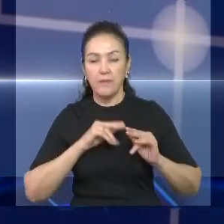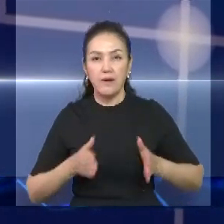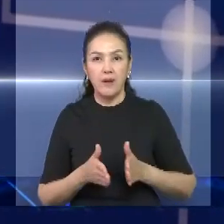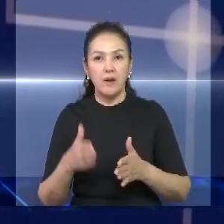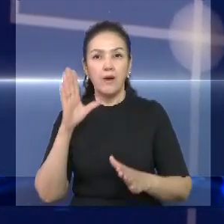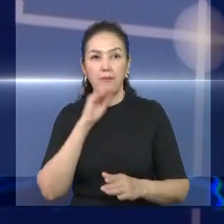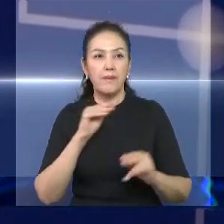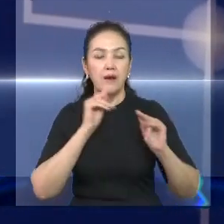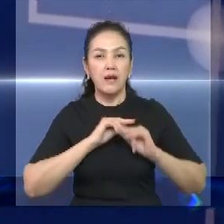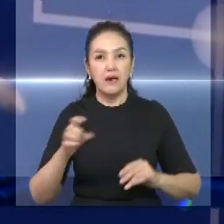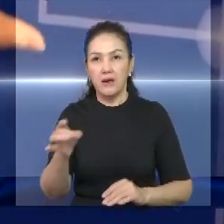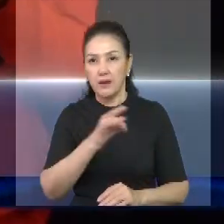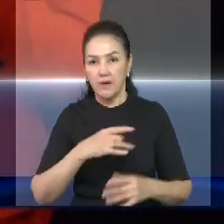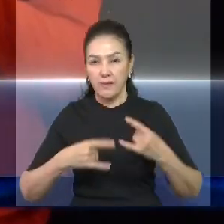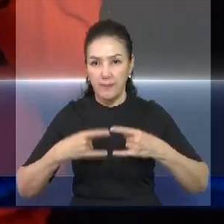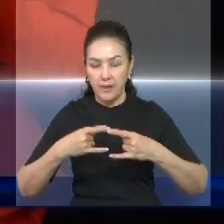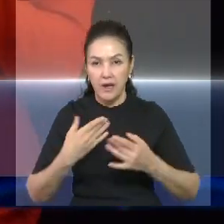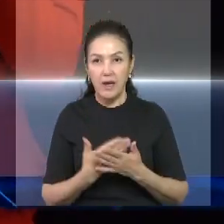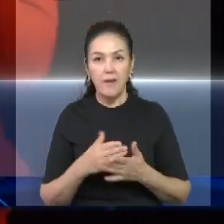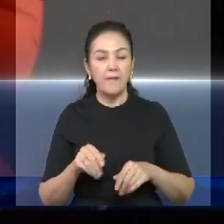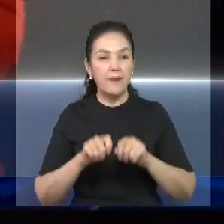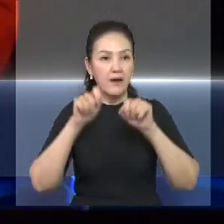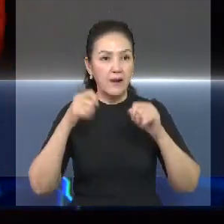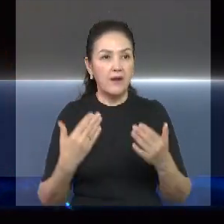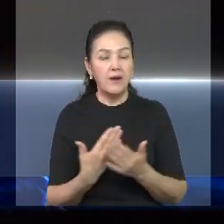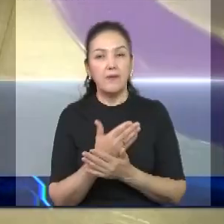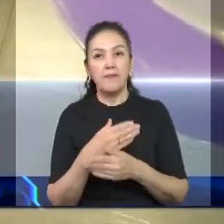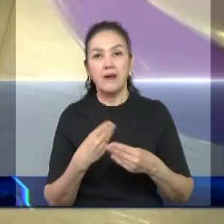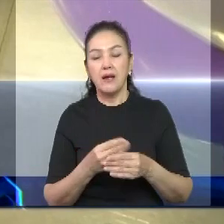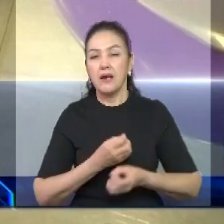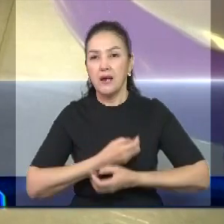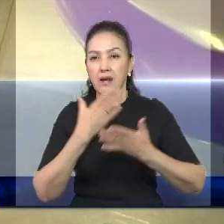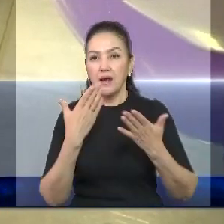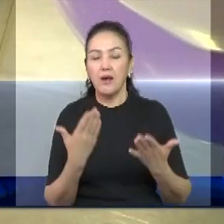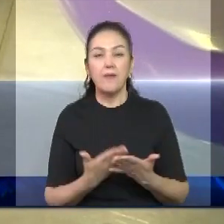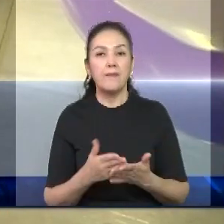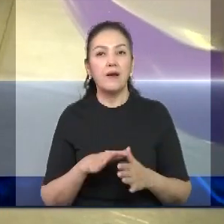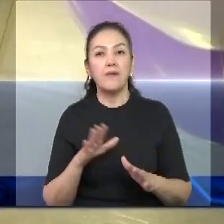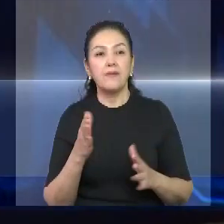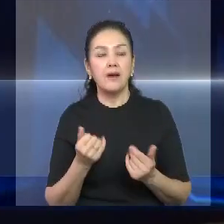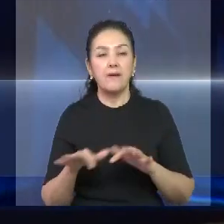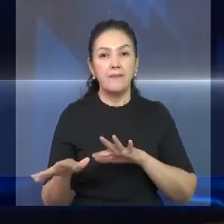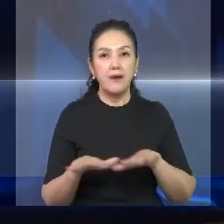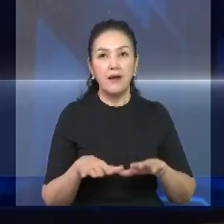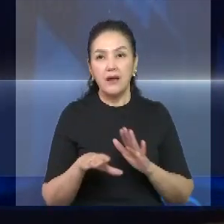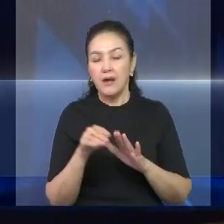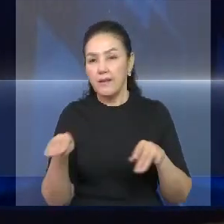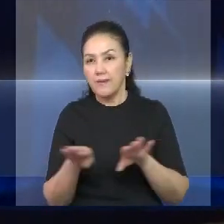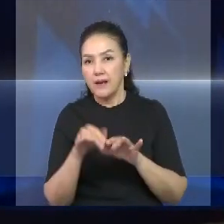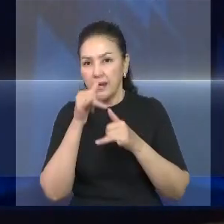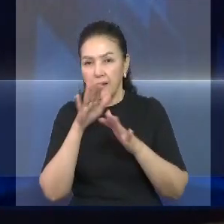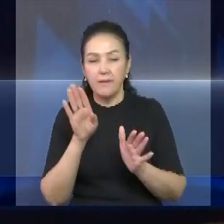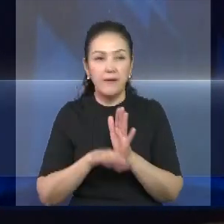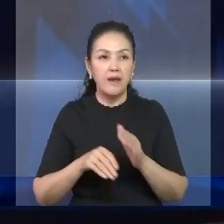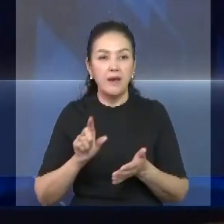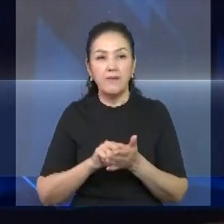теперь успешно работают на республиканских каналах. Церемония открытия нового сезона получилась яркой и насыщенной. Безусловно, мероприятие подобного масштаба не могло обойтись